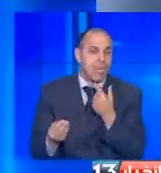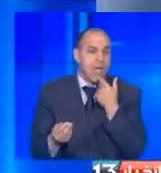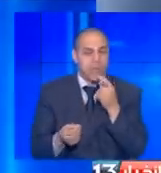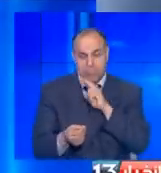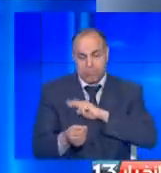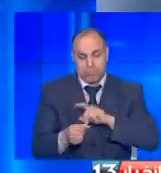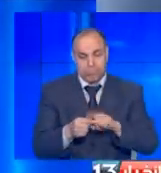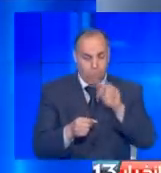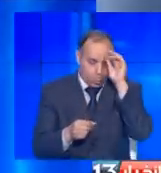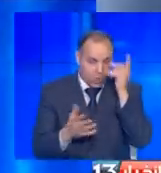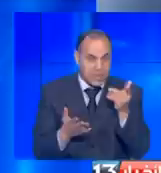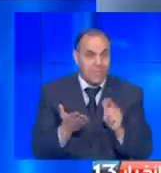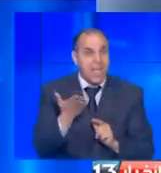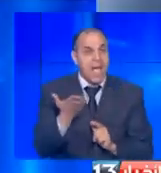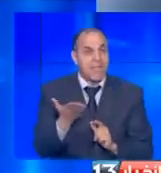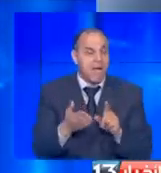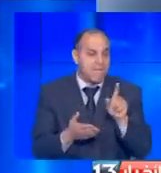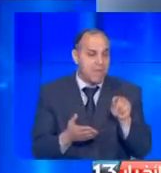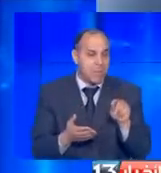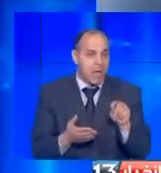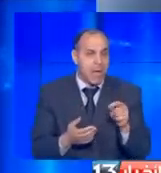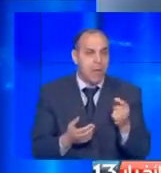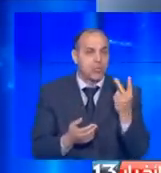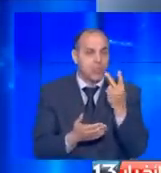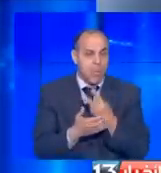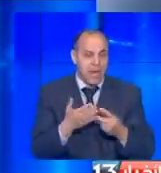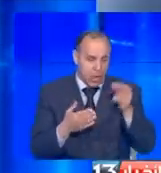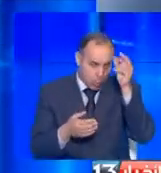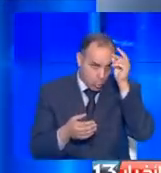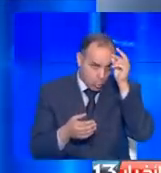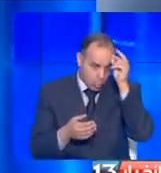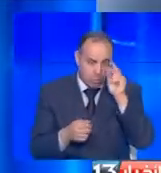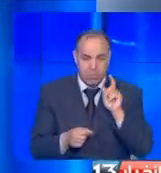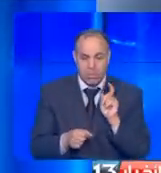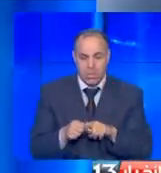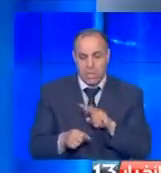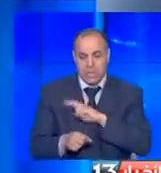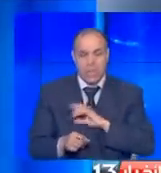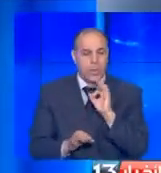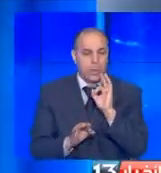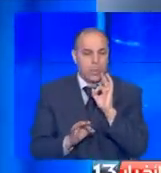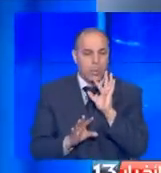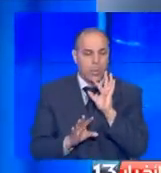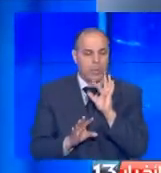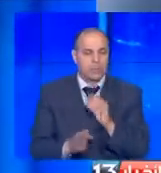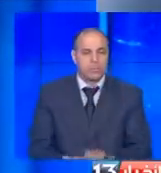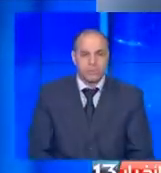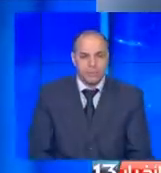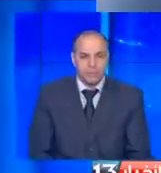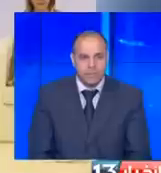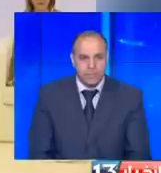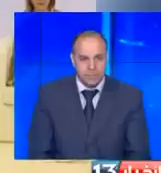التغطية الصحية في تونس في ظل وجود نحو 2 مليون تونسي لا يتمتعون بالتغطية الصحية والاجتماعية.